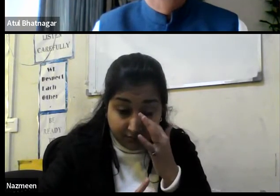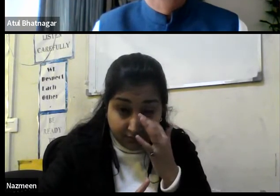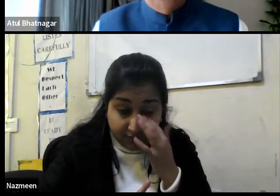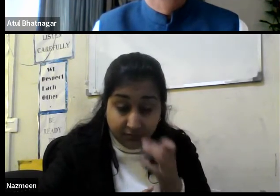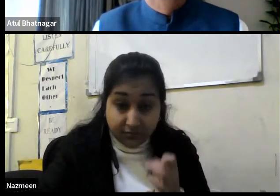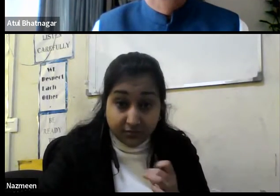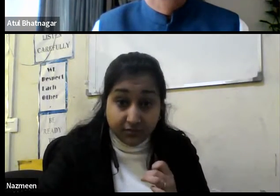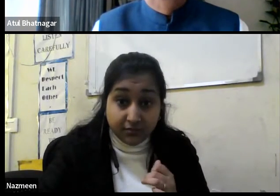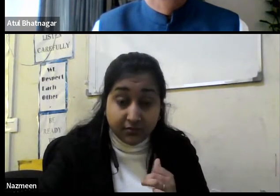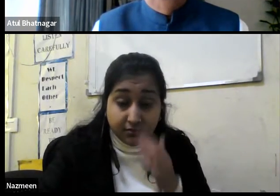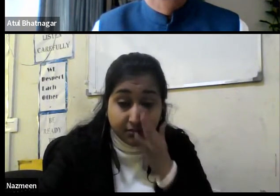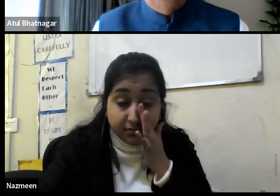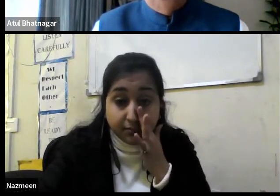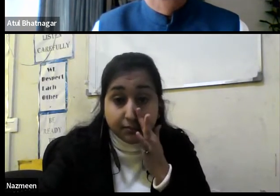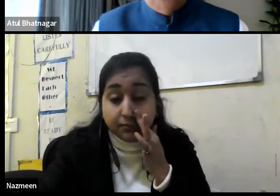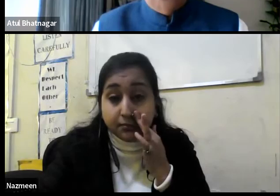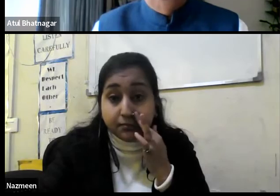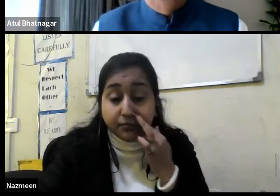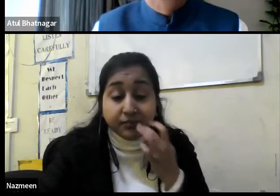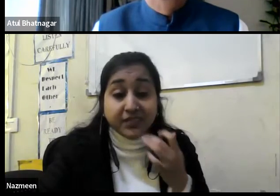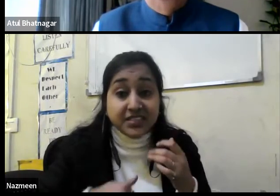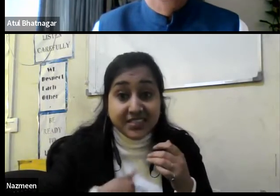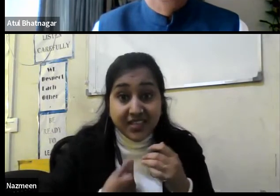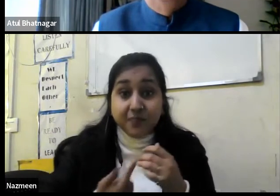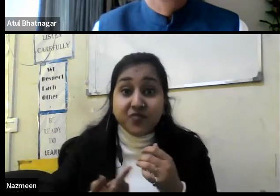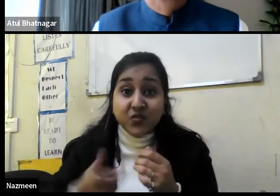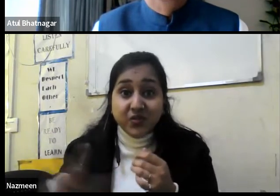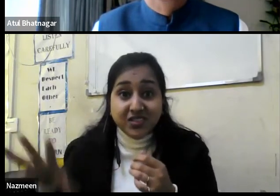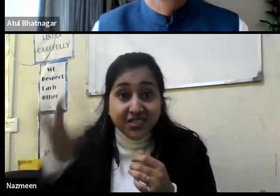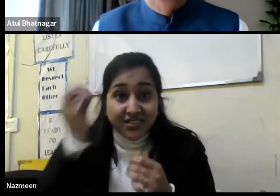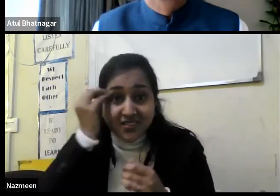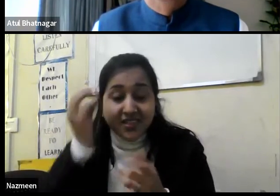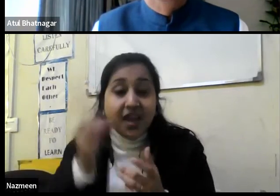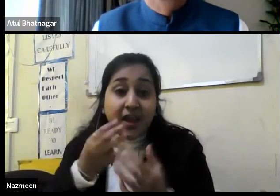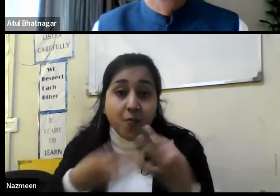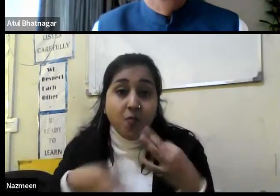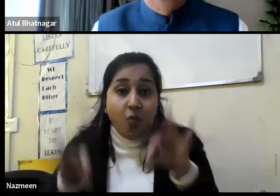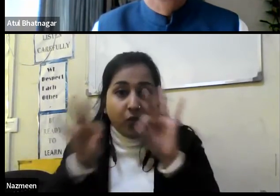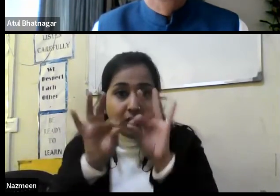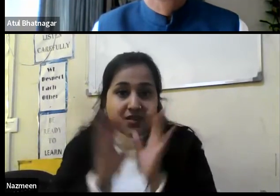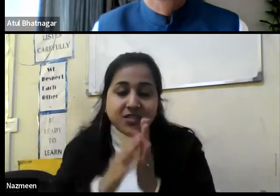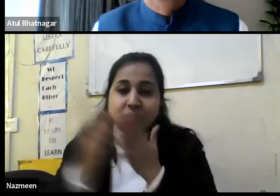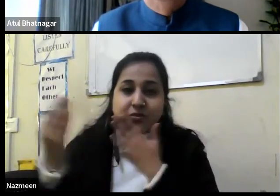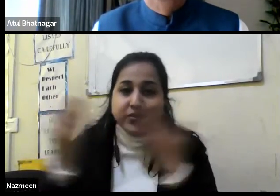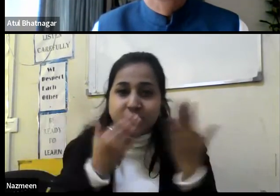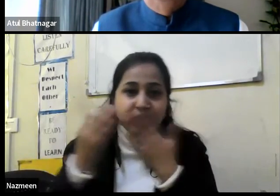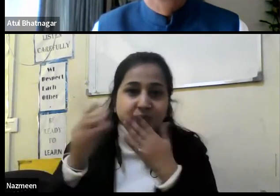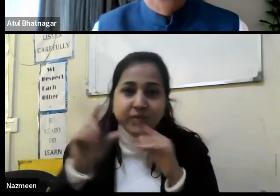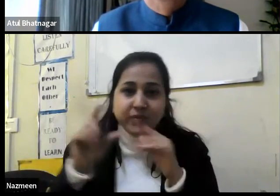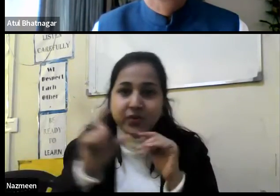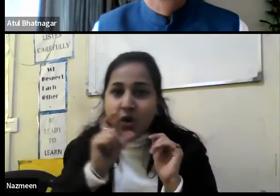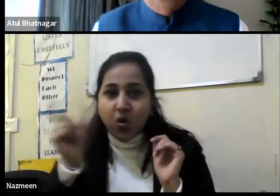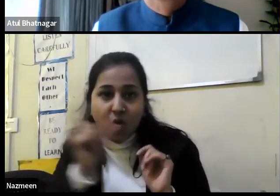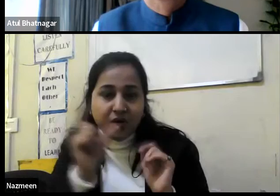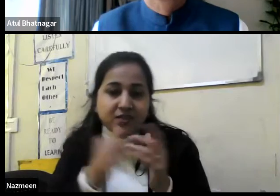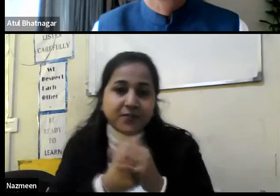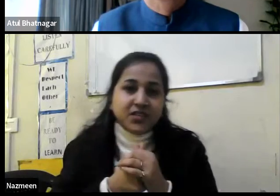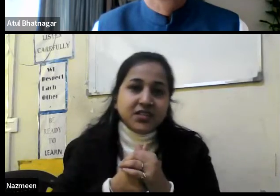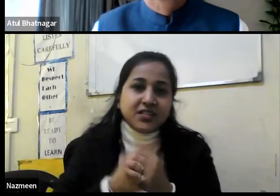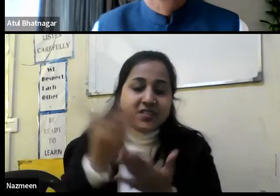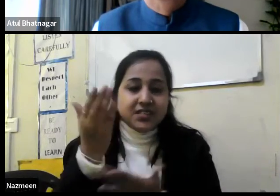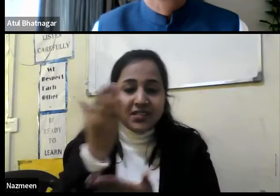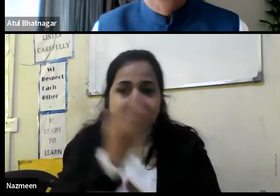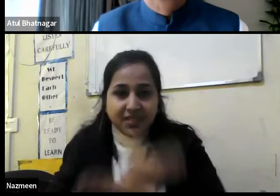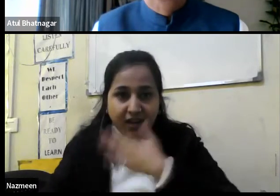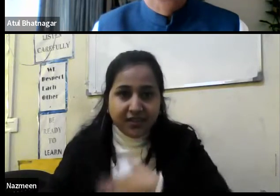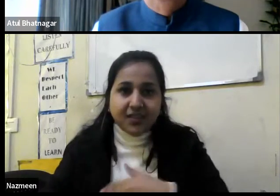और दिमाग और अपने आप को सिखाना। सो एक चीज है कि हम स्कूल कॉलेज में, या चलिए सार्थक की सपोर्ट से दिव्यांग